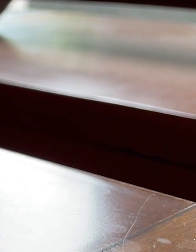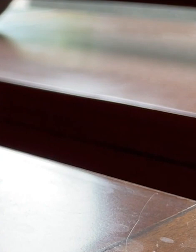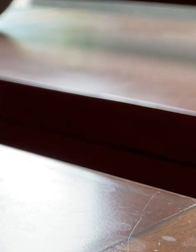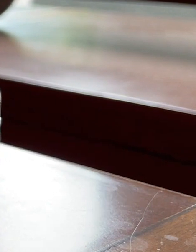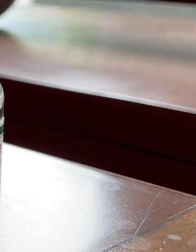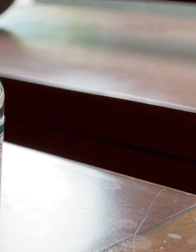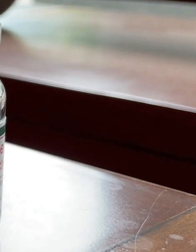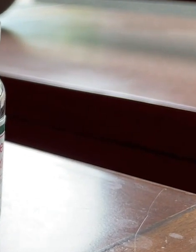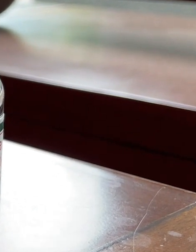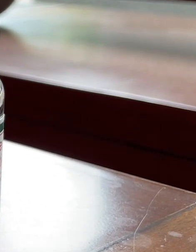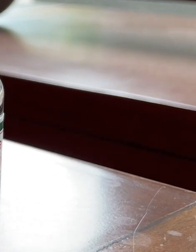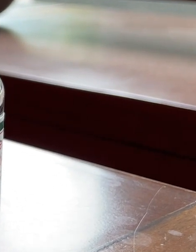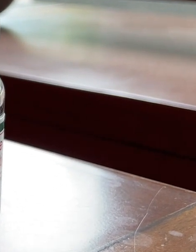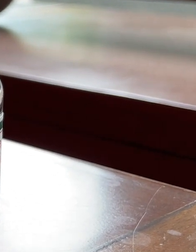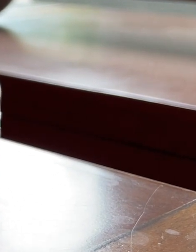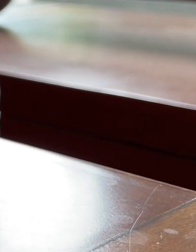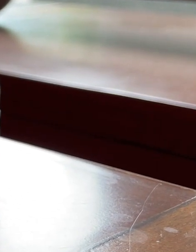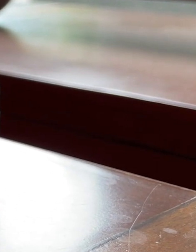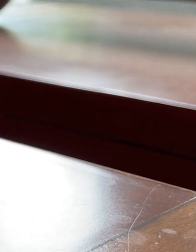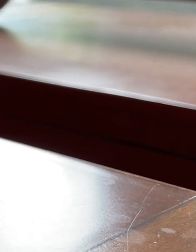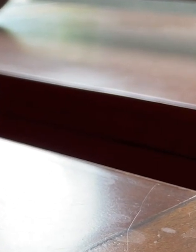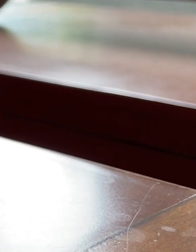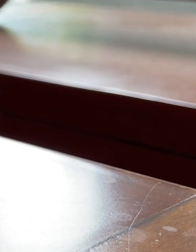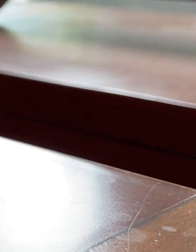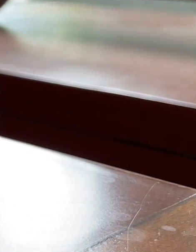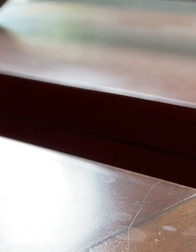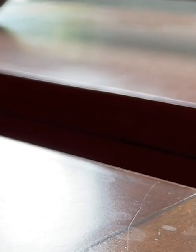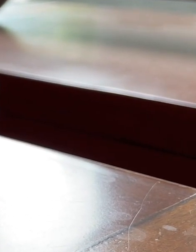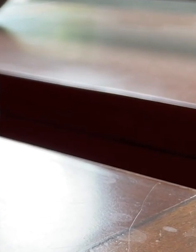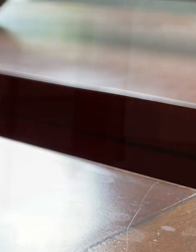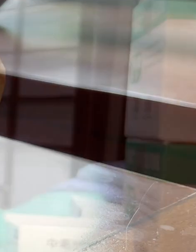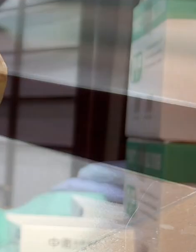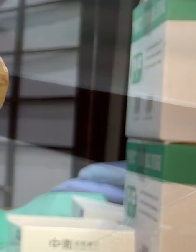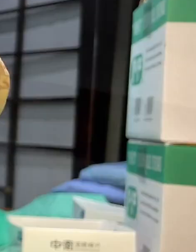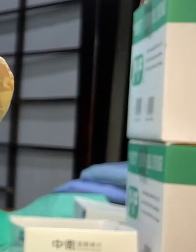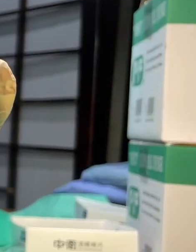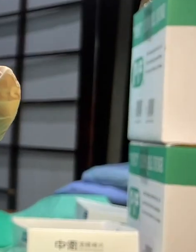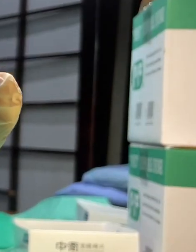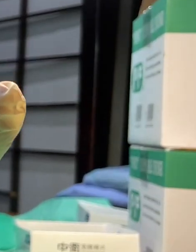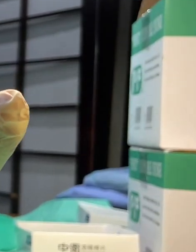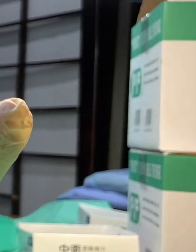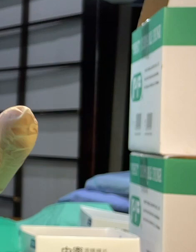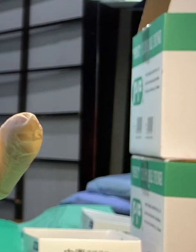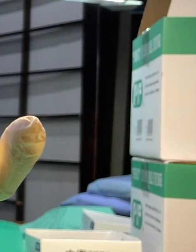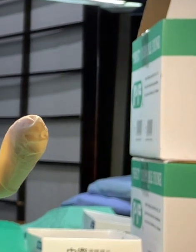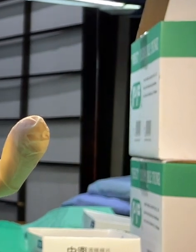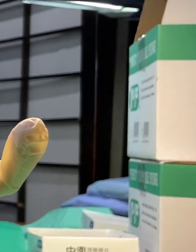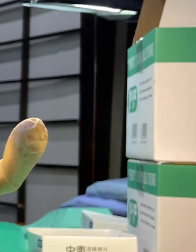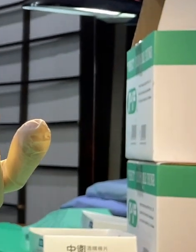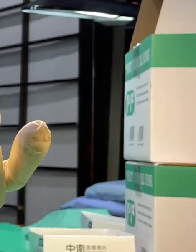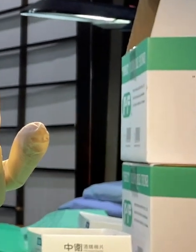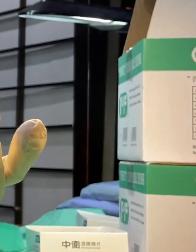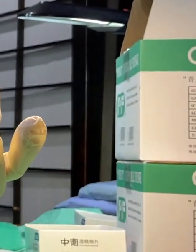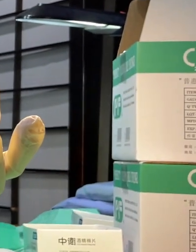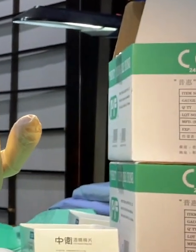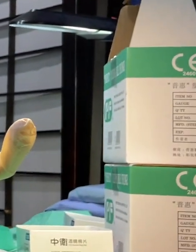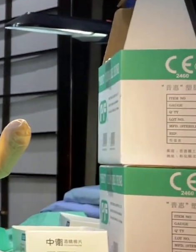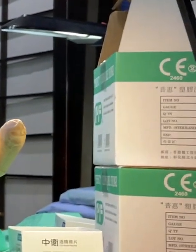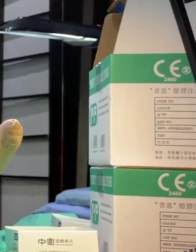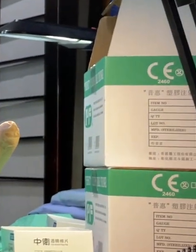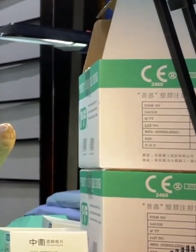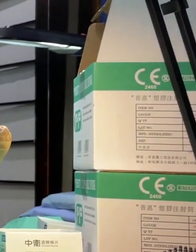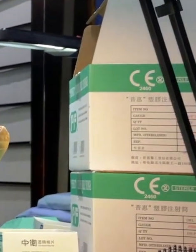但是这个残剂开放啊，对于非现行开放类别的部分，那请这个接种